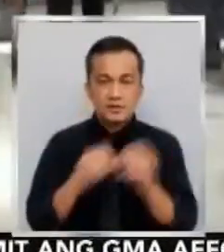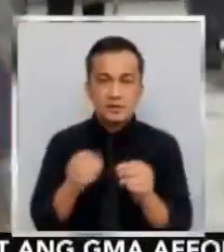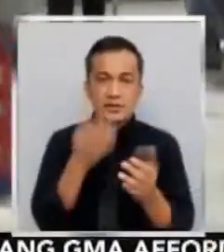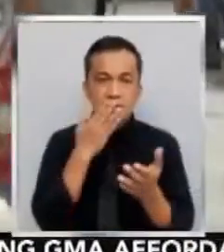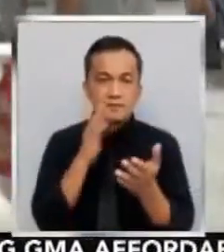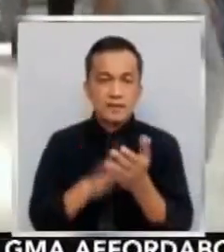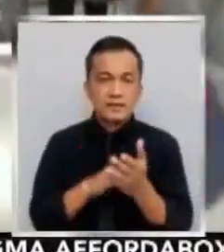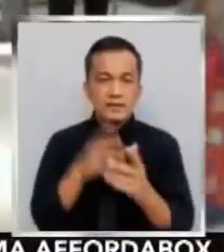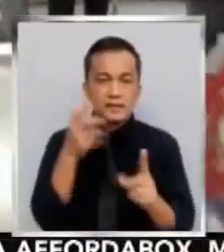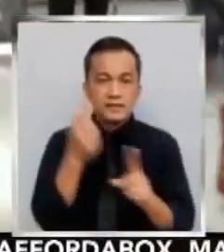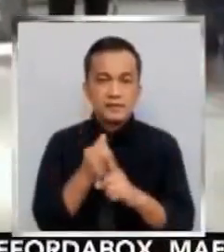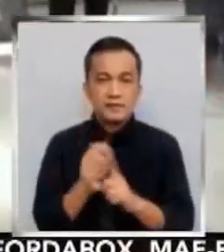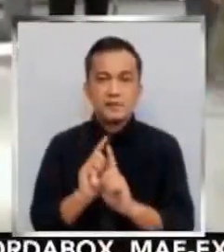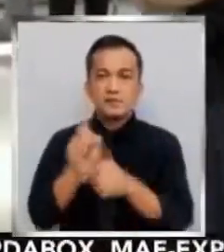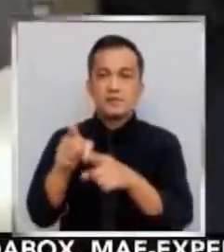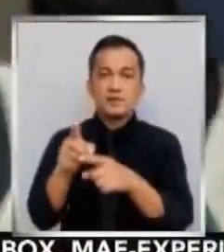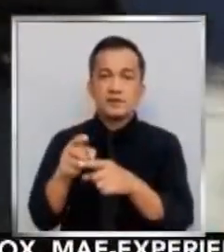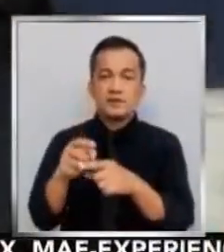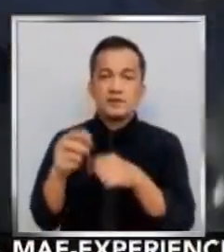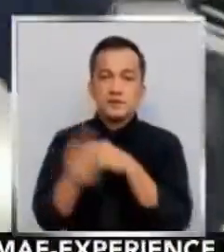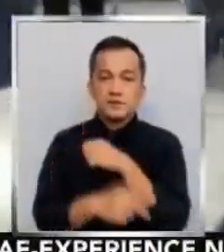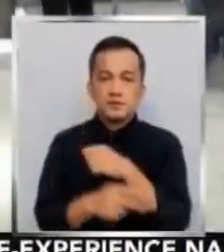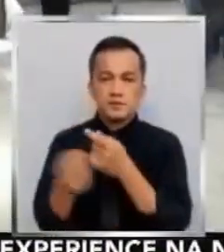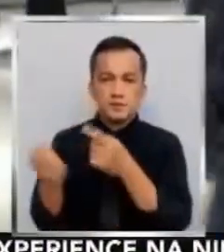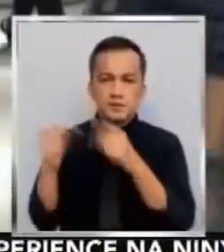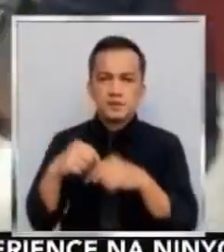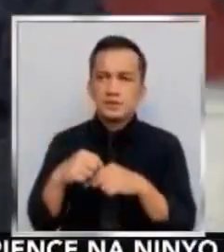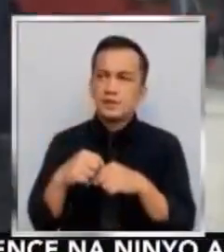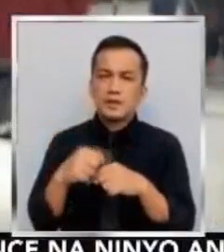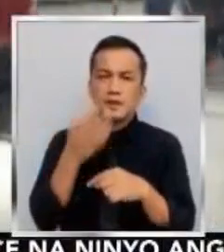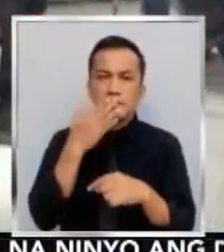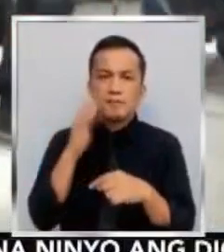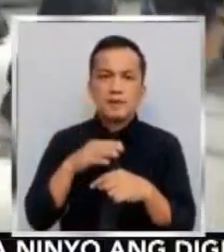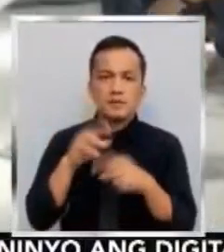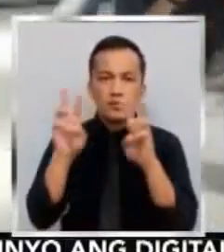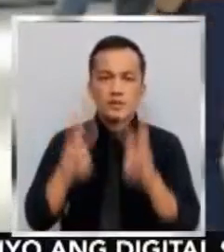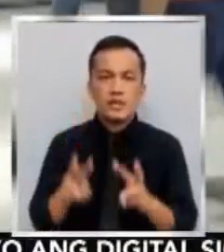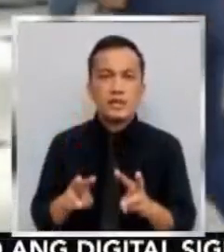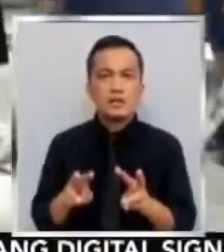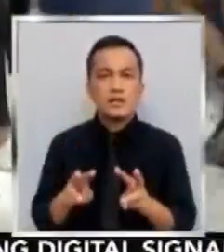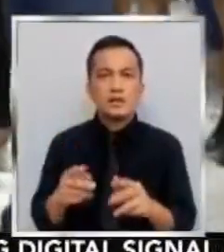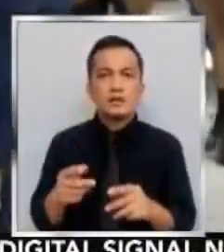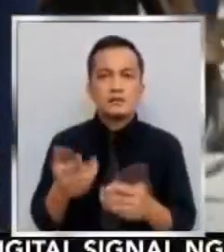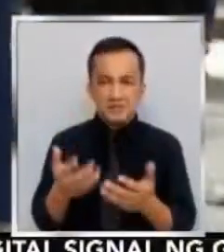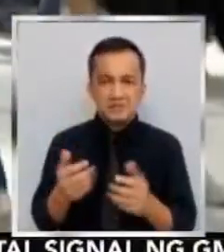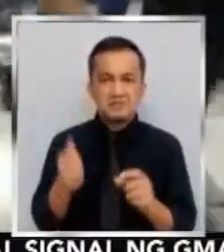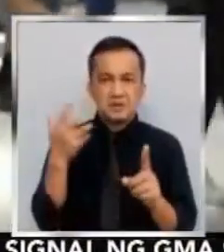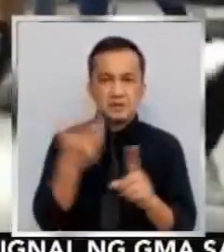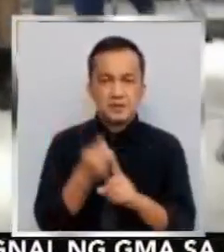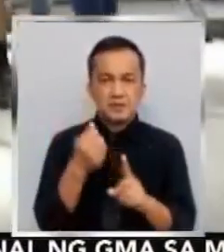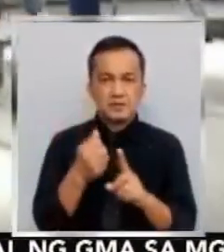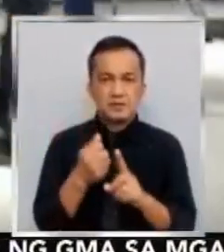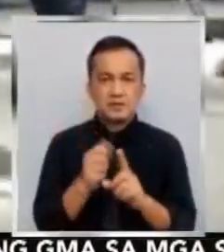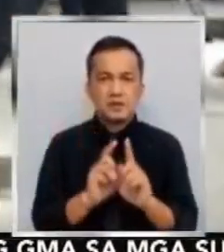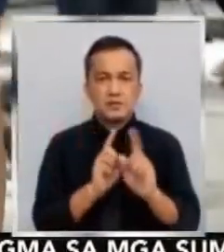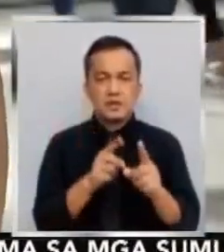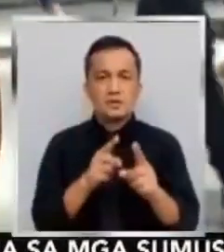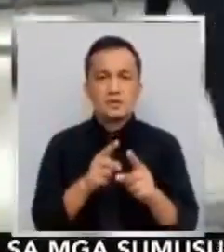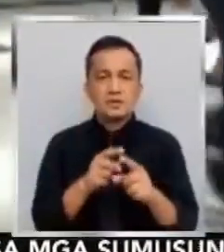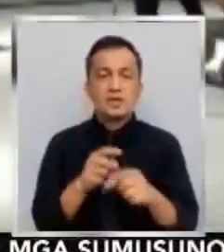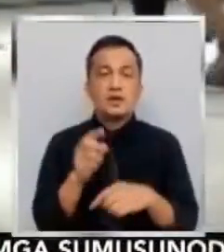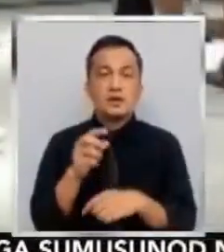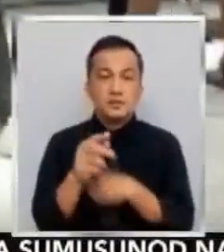probinsya ng parating na masamang panahon at tiyak daw makakaapekto sa mga biyahe pa probinsya gaya sa Mindoro, Visayas